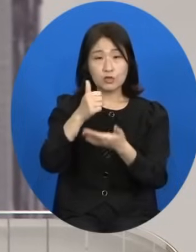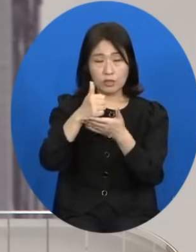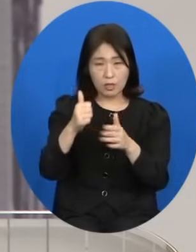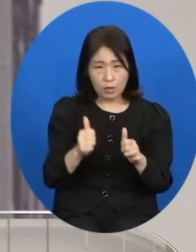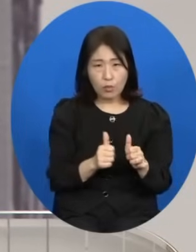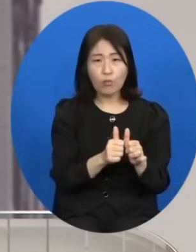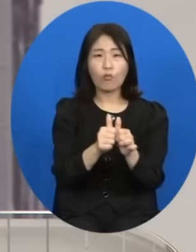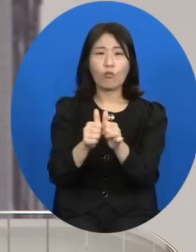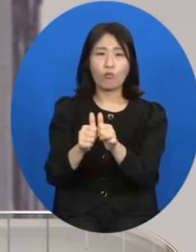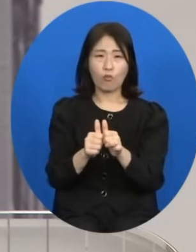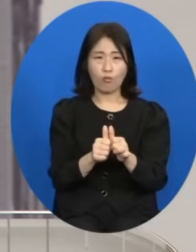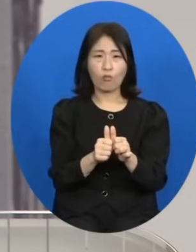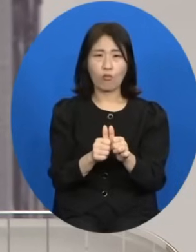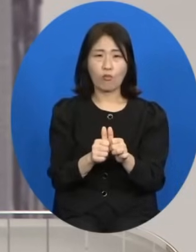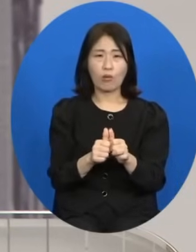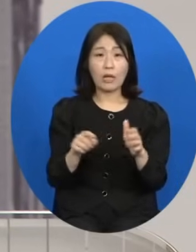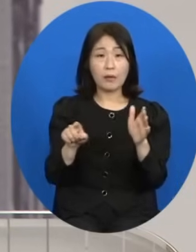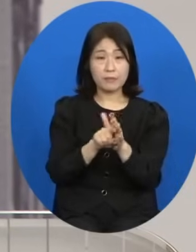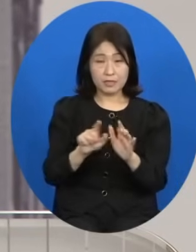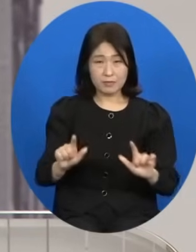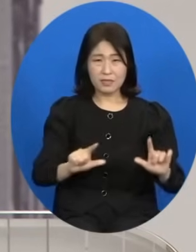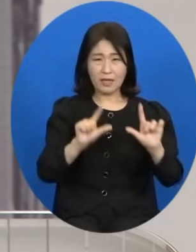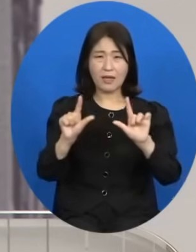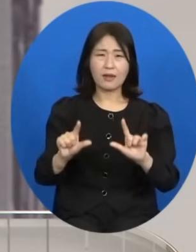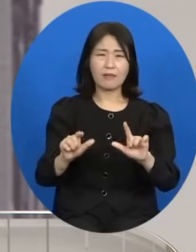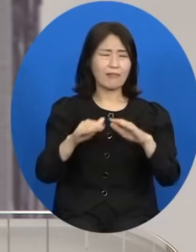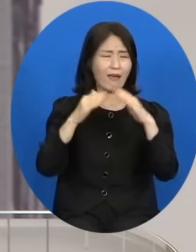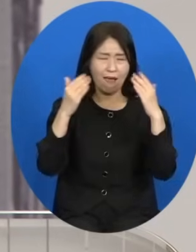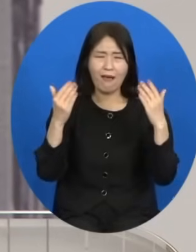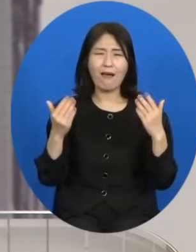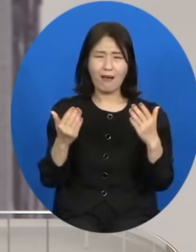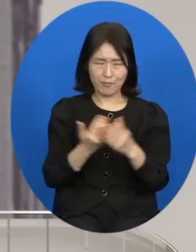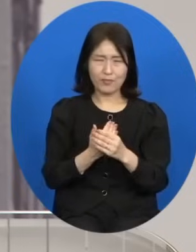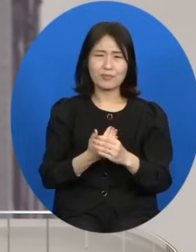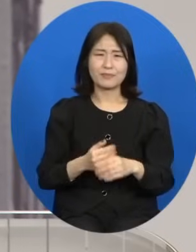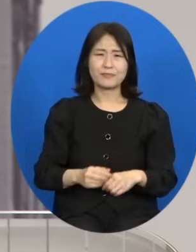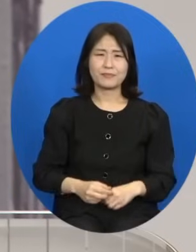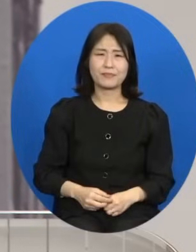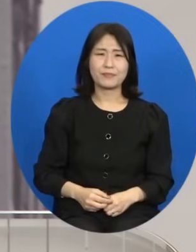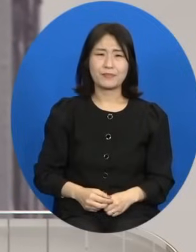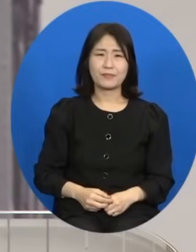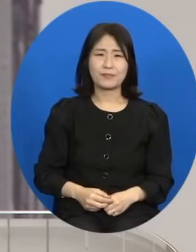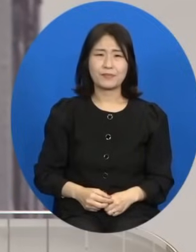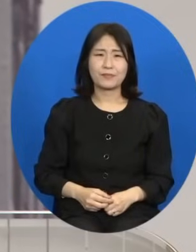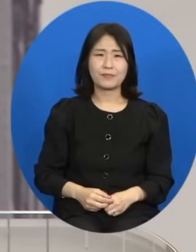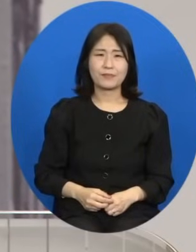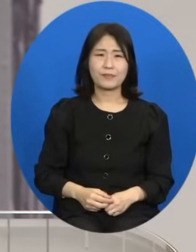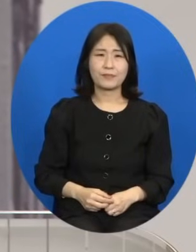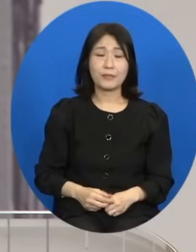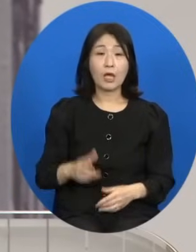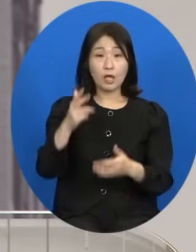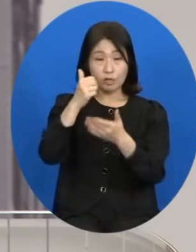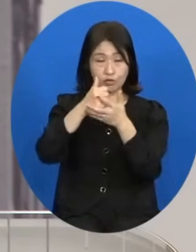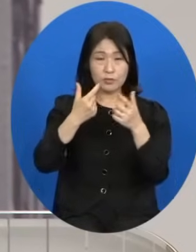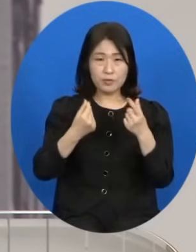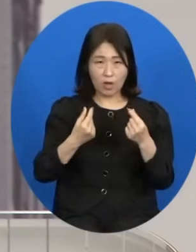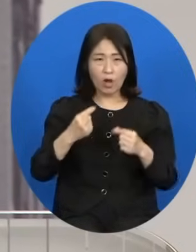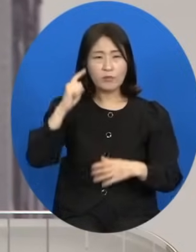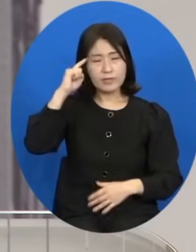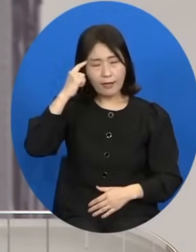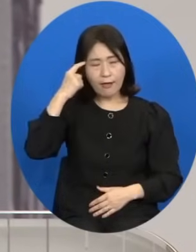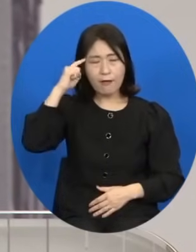동행 그게 신앙생활의 사실은 전부죠 그러다보면 리도 주님처럼 생각하고